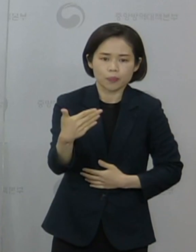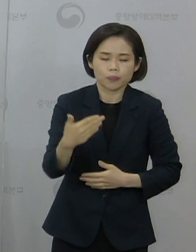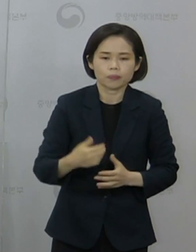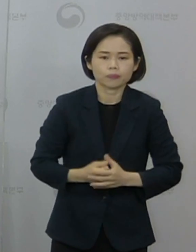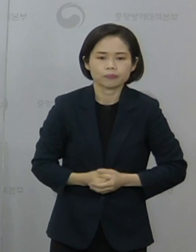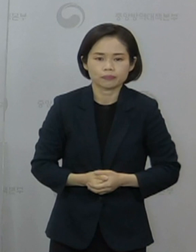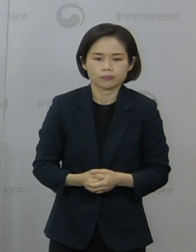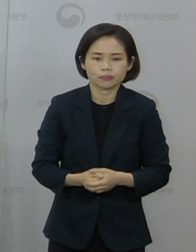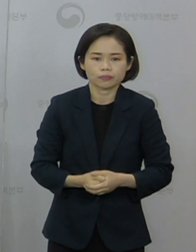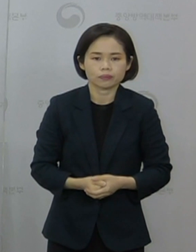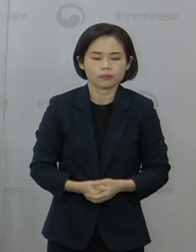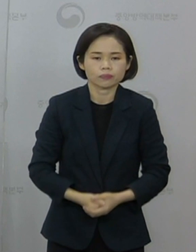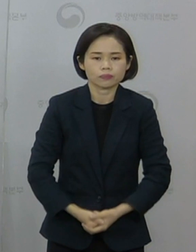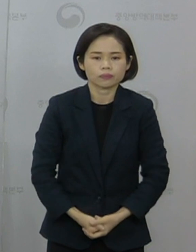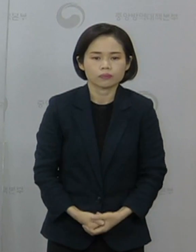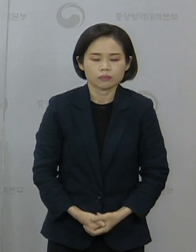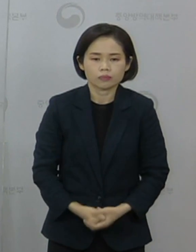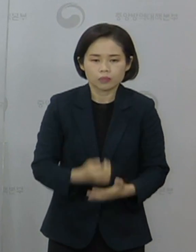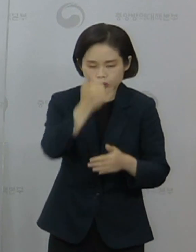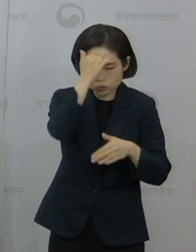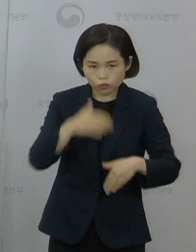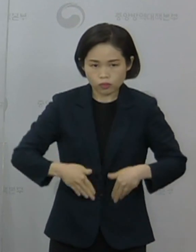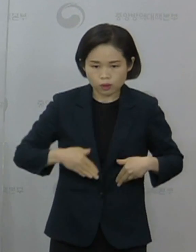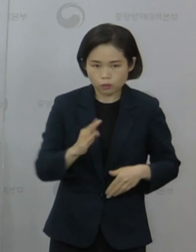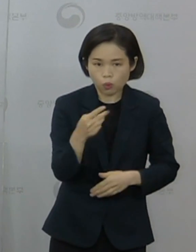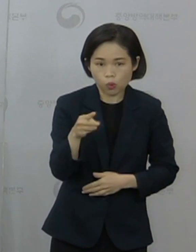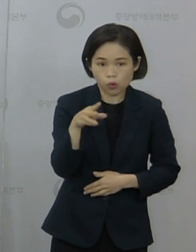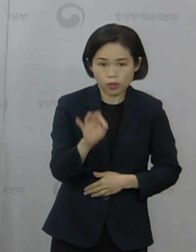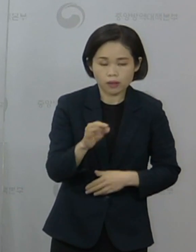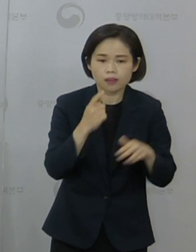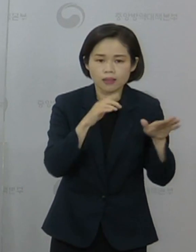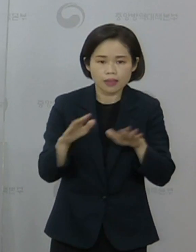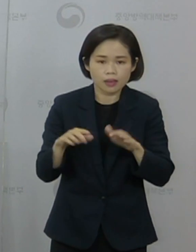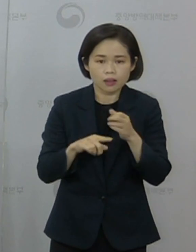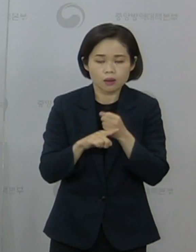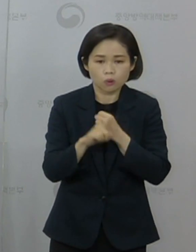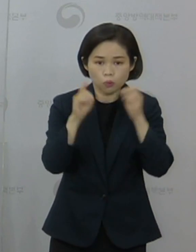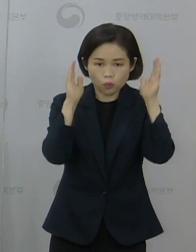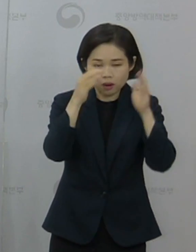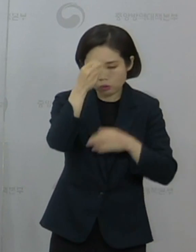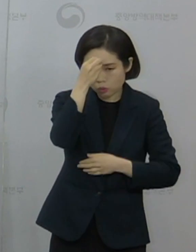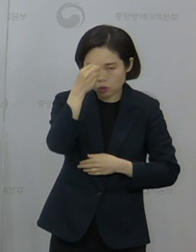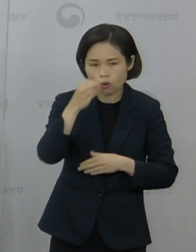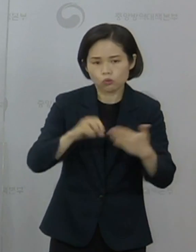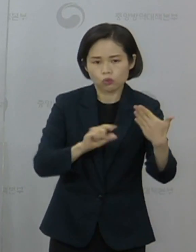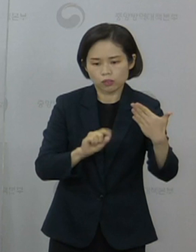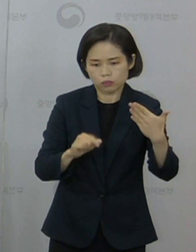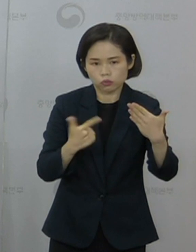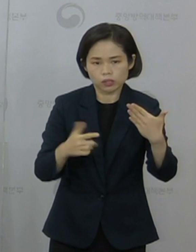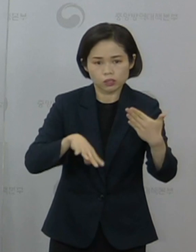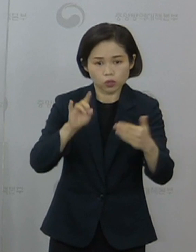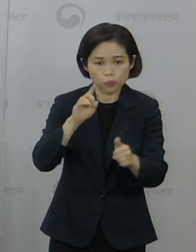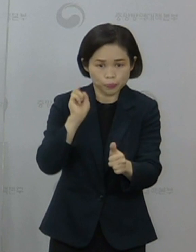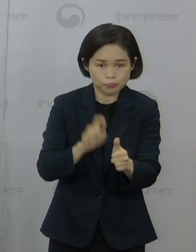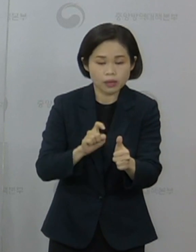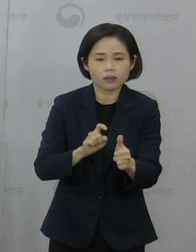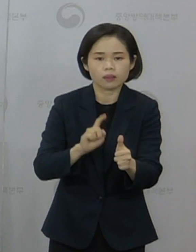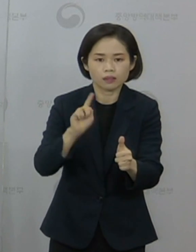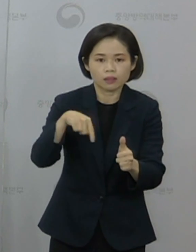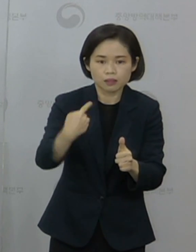상황입니다 충남 보령의 해양 과학고 관련해서 9월 16일 첫 확장자 발생 후에